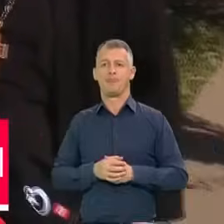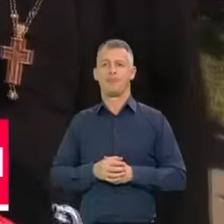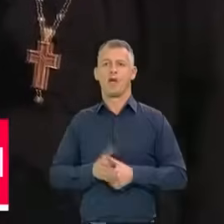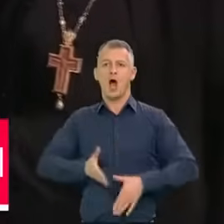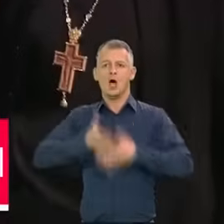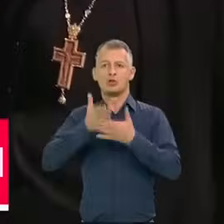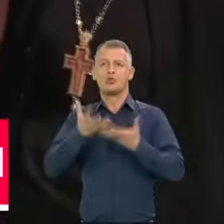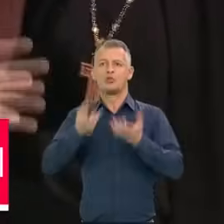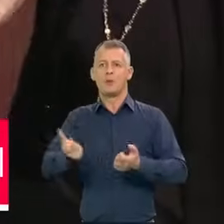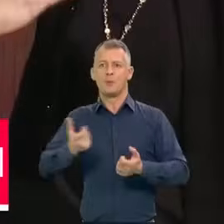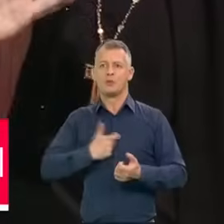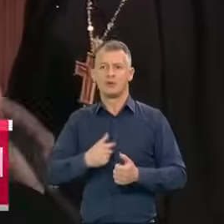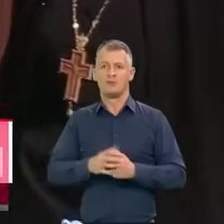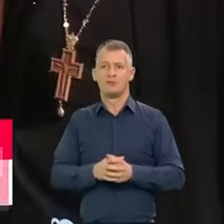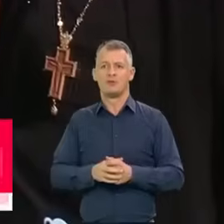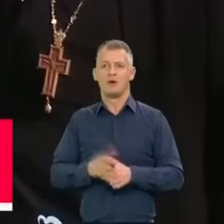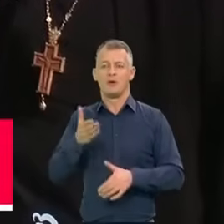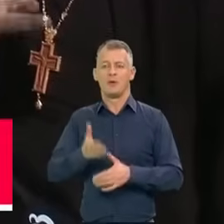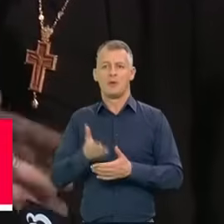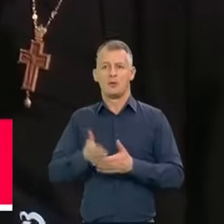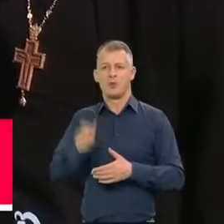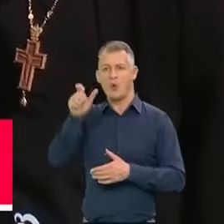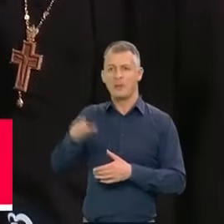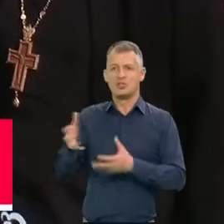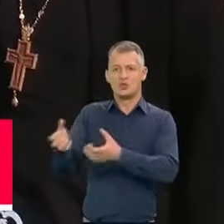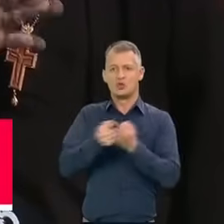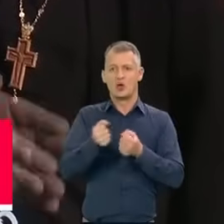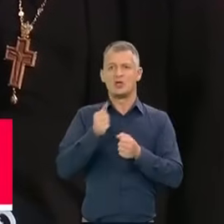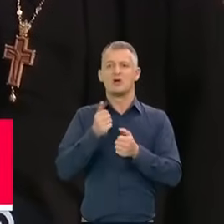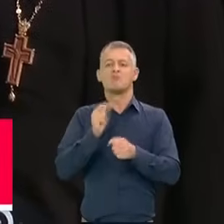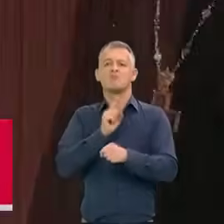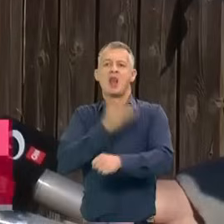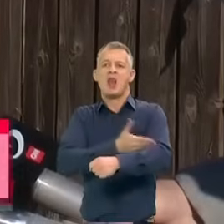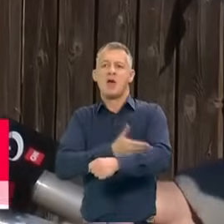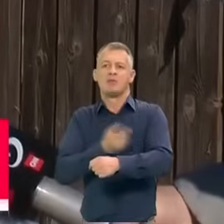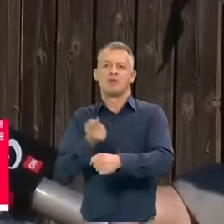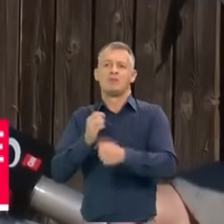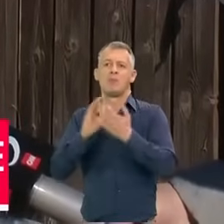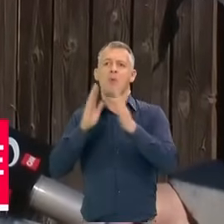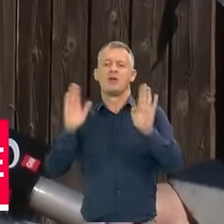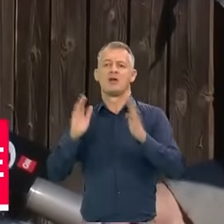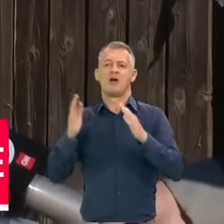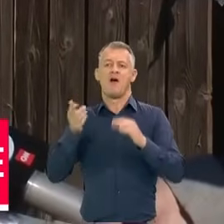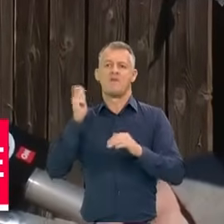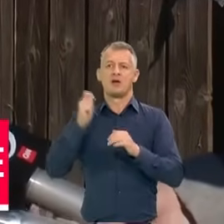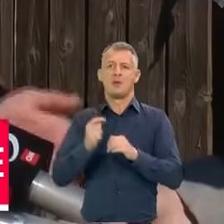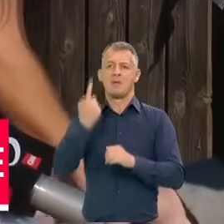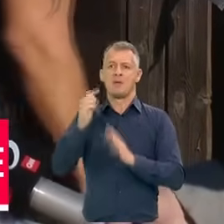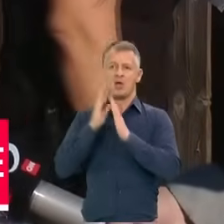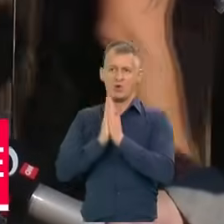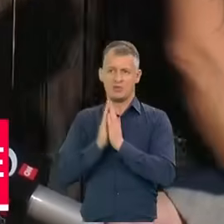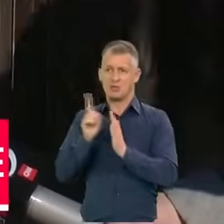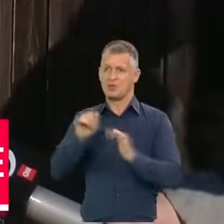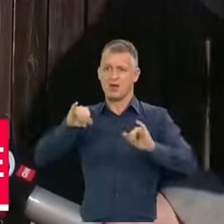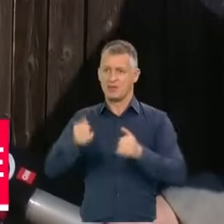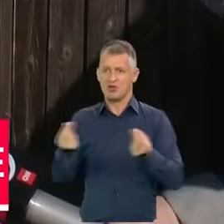putem la ajutarea oamenilor să scoatem mobil afară să le facem curățenie în curte în primul rând ne rugăm să nu se mai întâmple